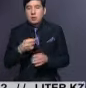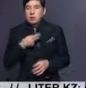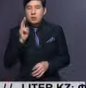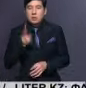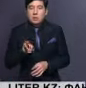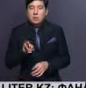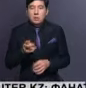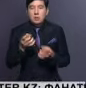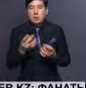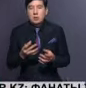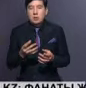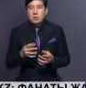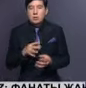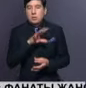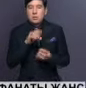знаю